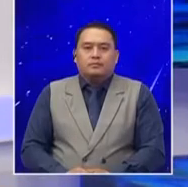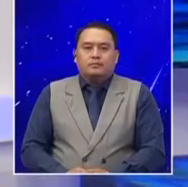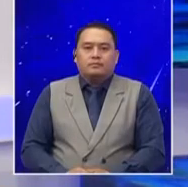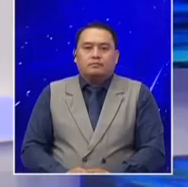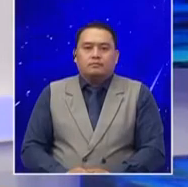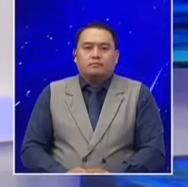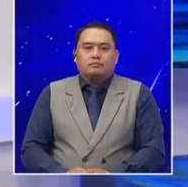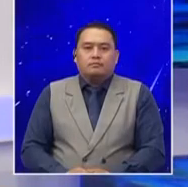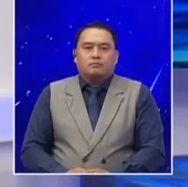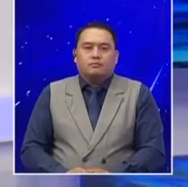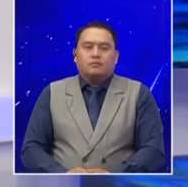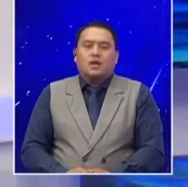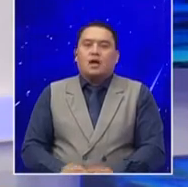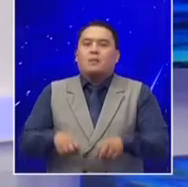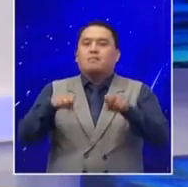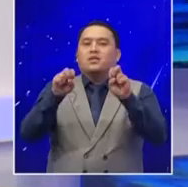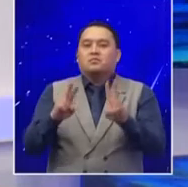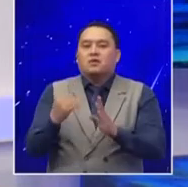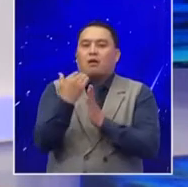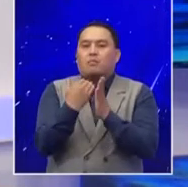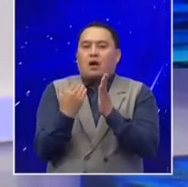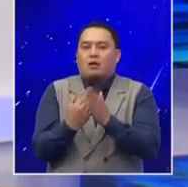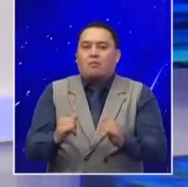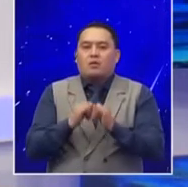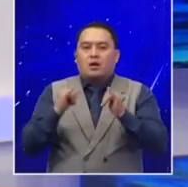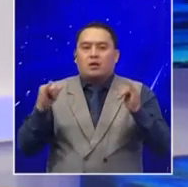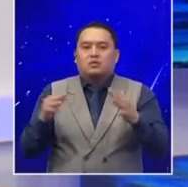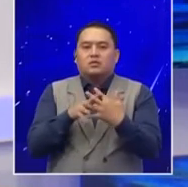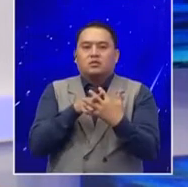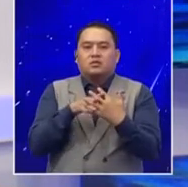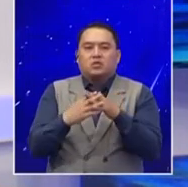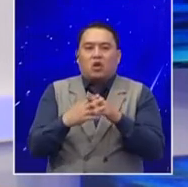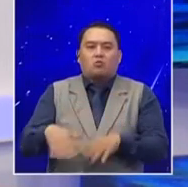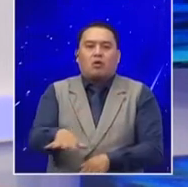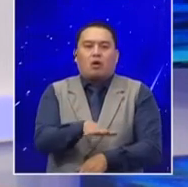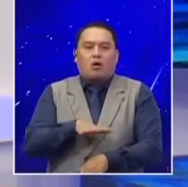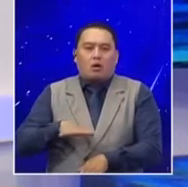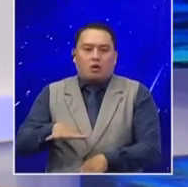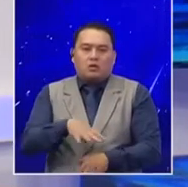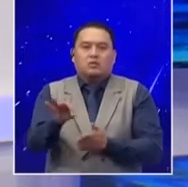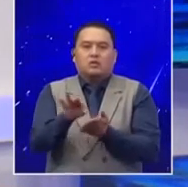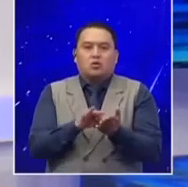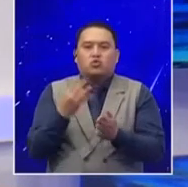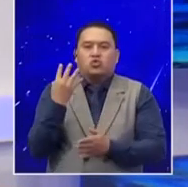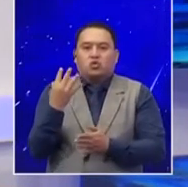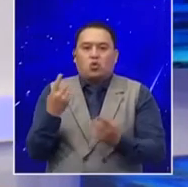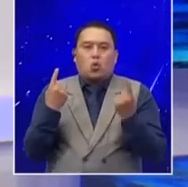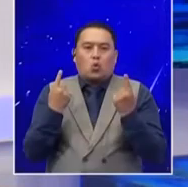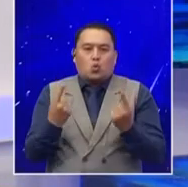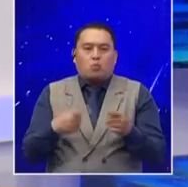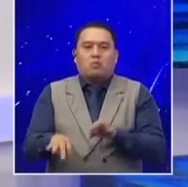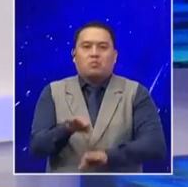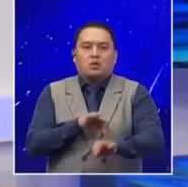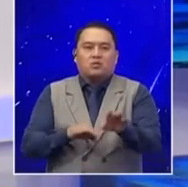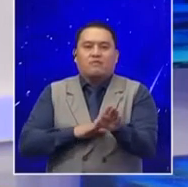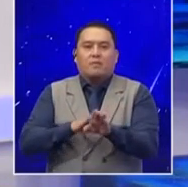Село Колыбель страны. По специальной программе развития сельских территорий АОЛ Ельбесыгы сразу 4 крупных